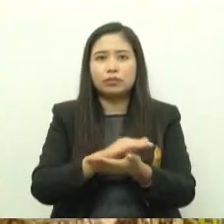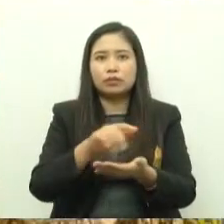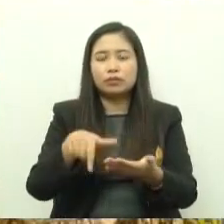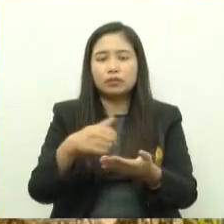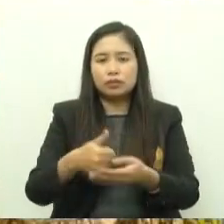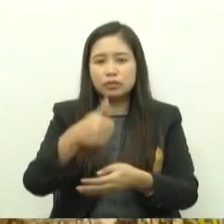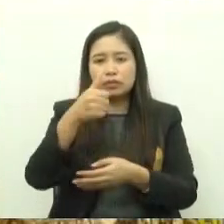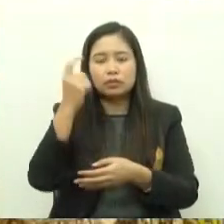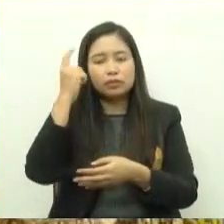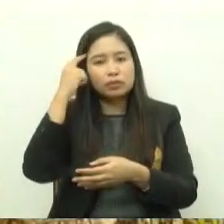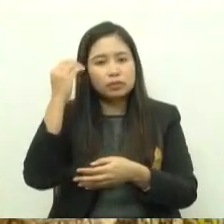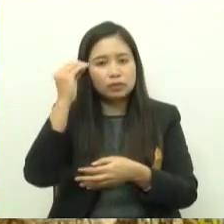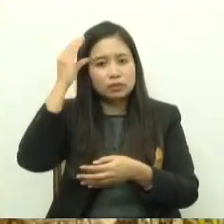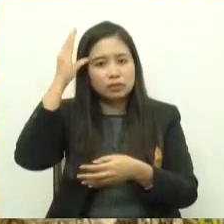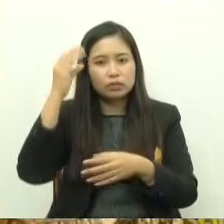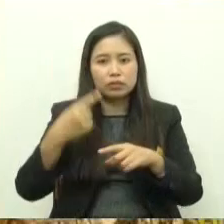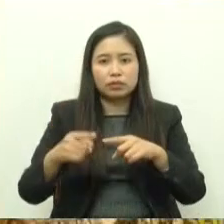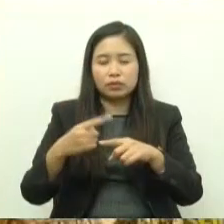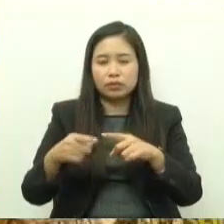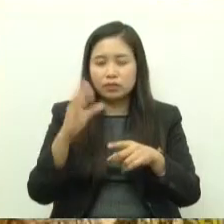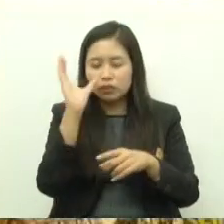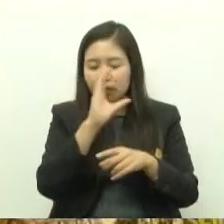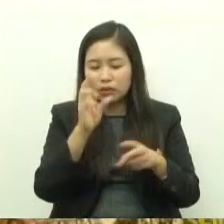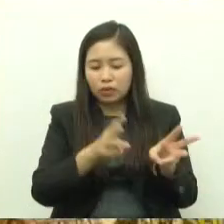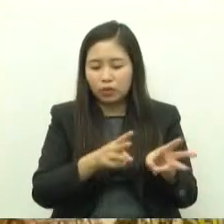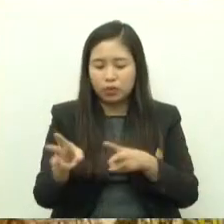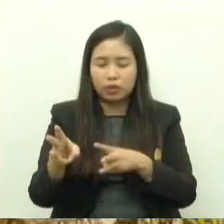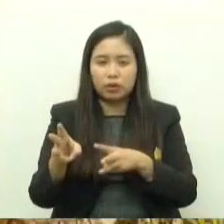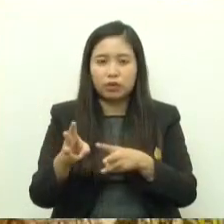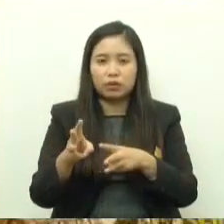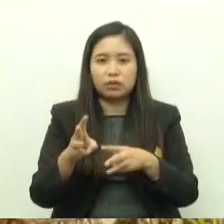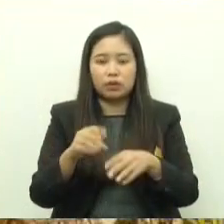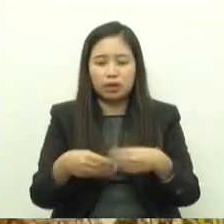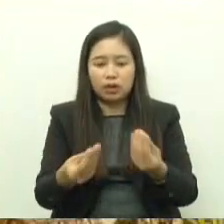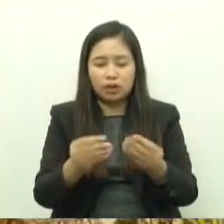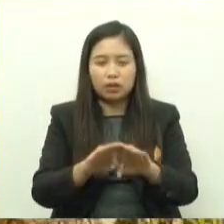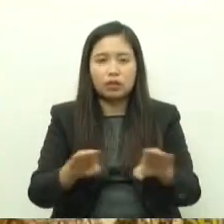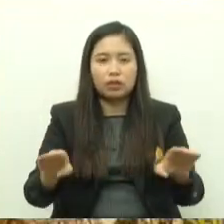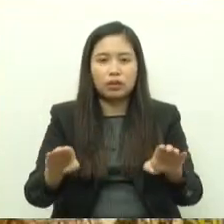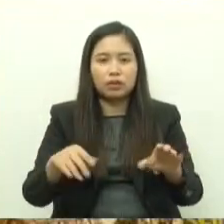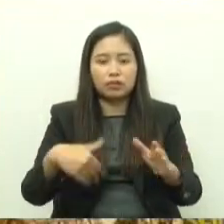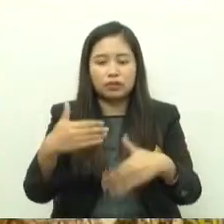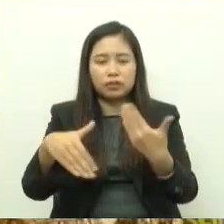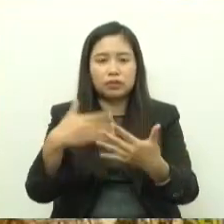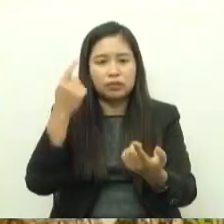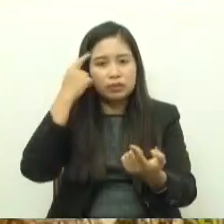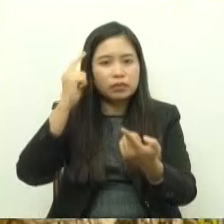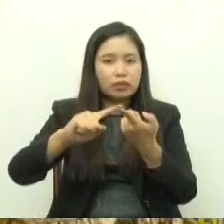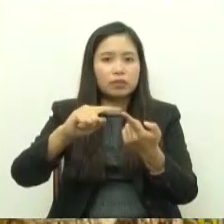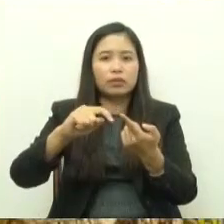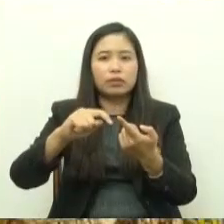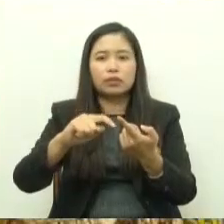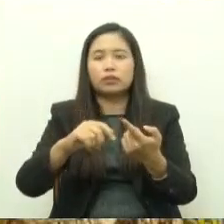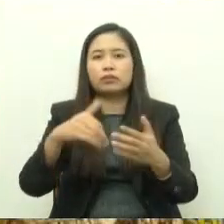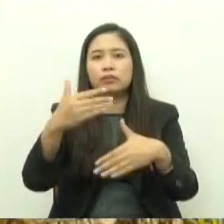ประสบการณ์ตรงเนี้ยไปหาวิธีการในการฝึกฝนอเด็กนเรียนของตนเองเพื่อไปสู่เป้าหมายที่ดีกว่าเดิม